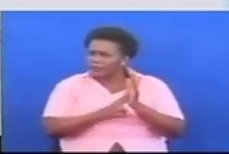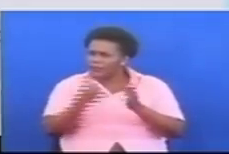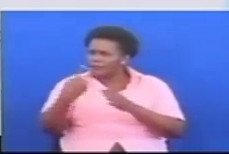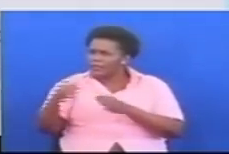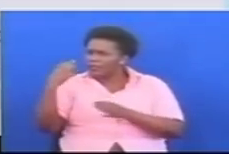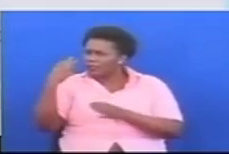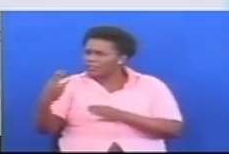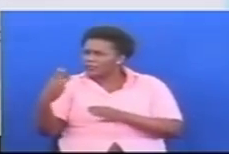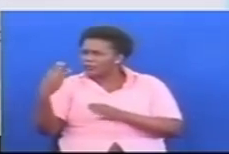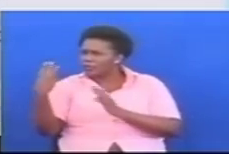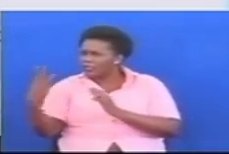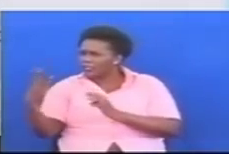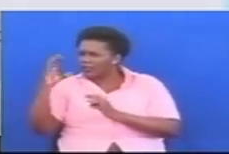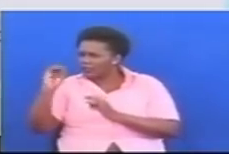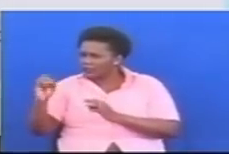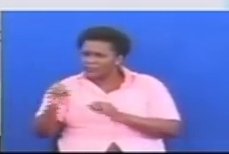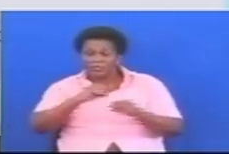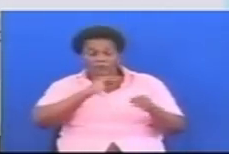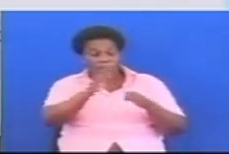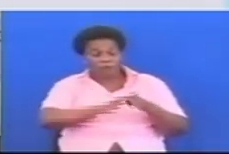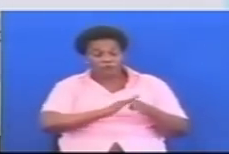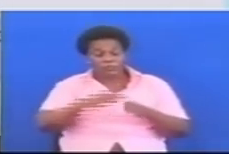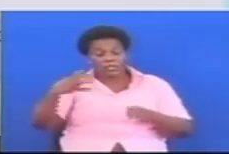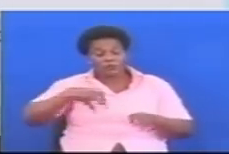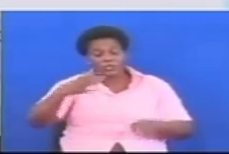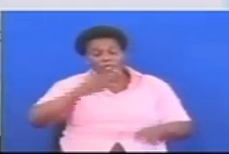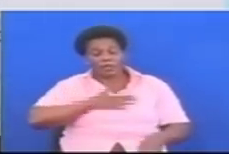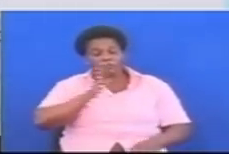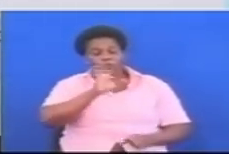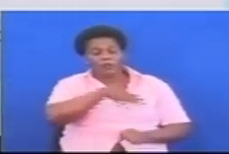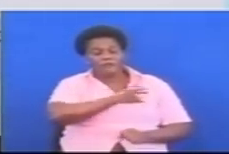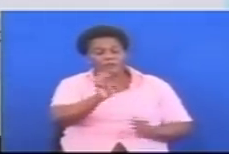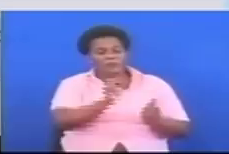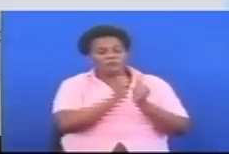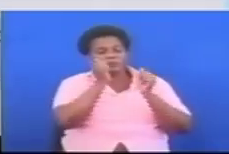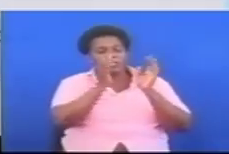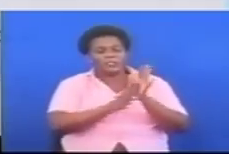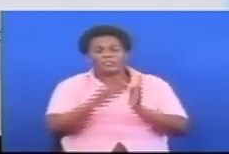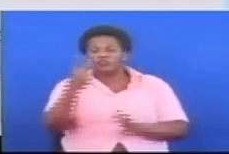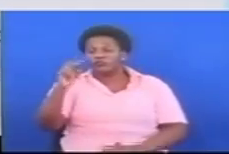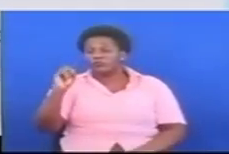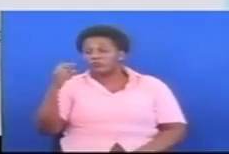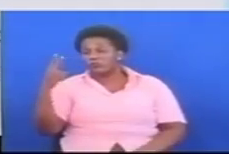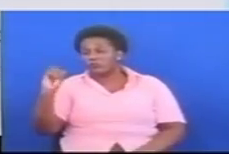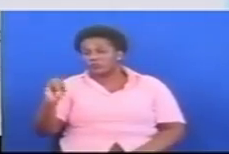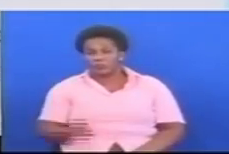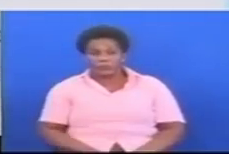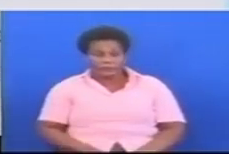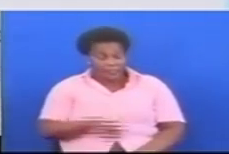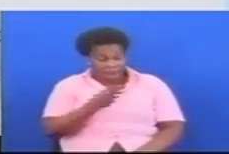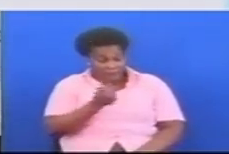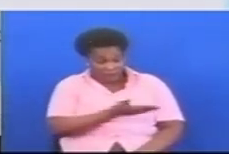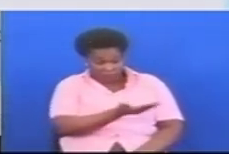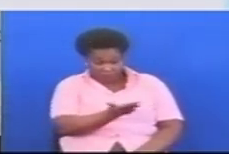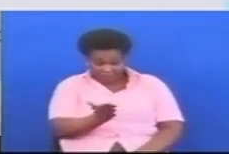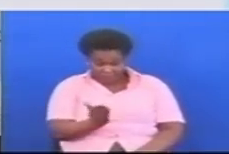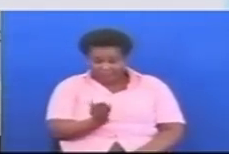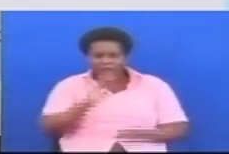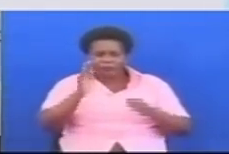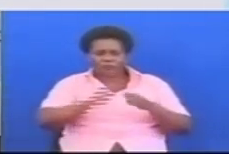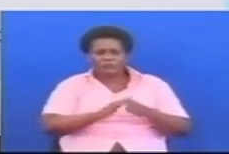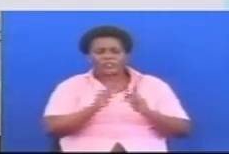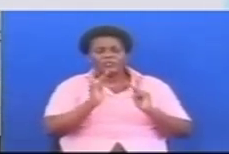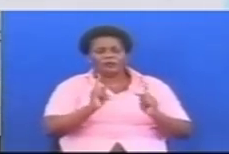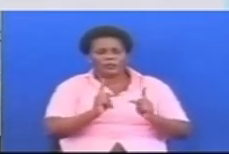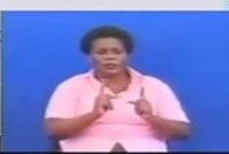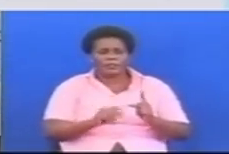600,634,196,197,330 kwa ajili ya matumizi ya Wizara ya Maji kwa mwaka 2019-20. Kati ya fedha hizo, matumizi ya kawaida